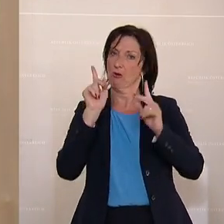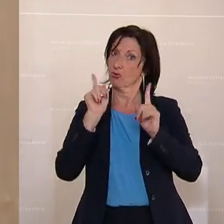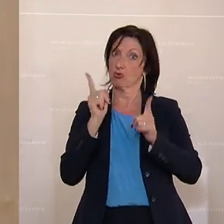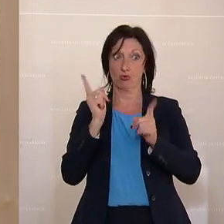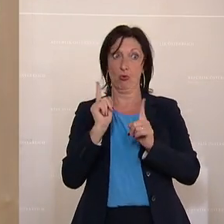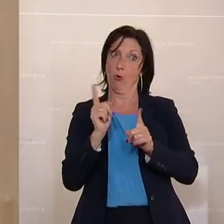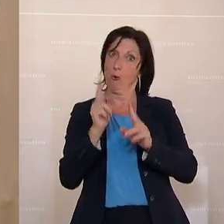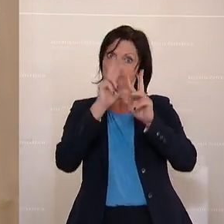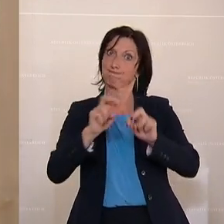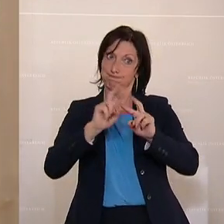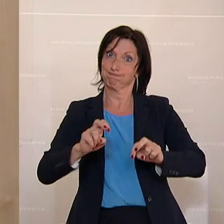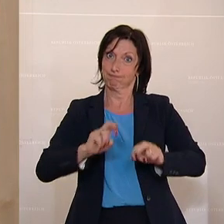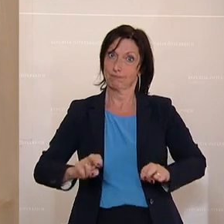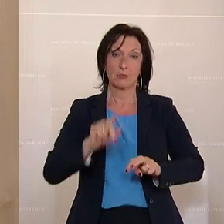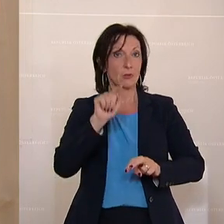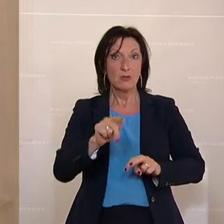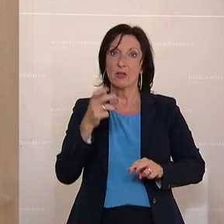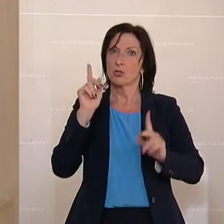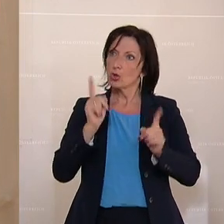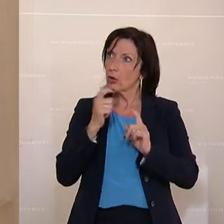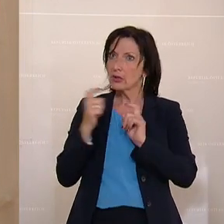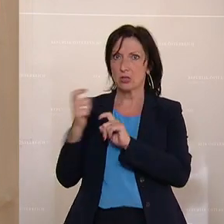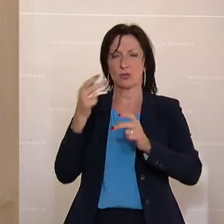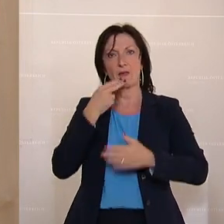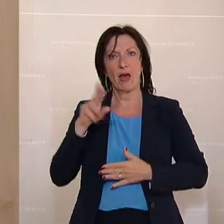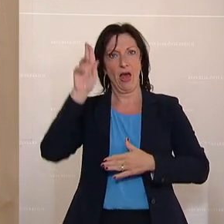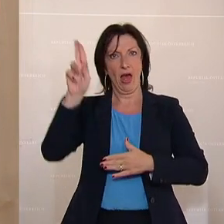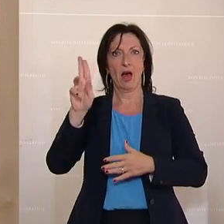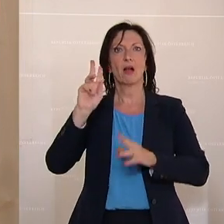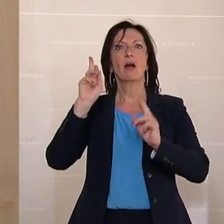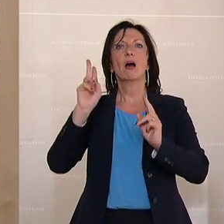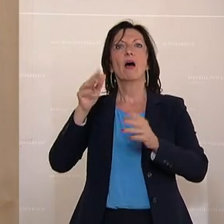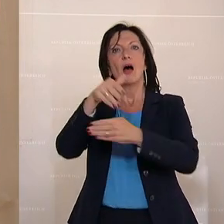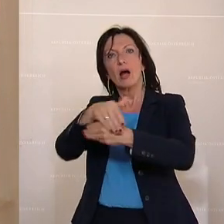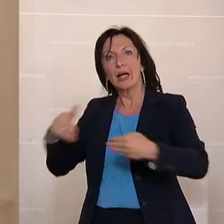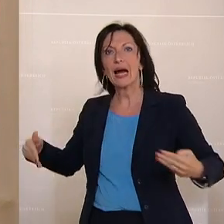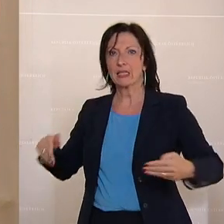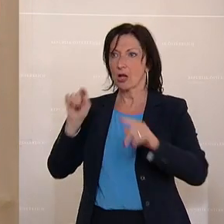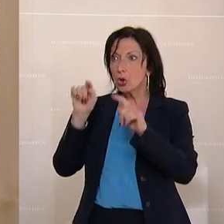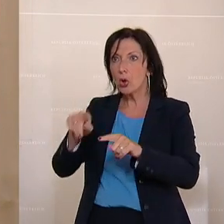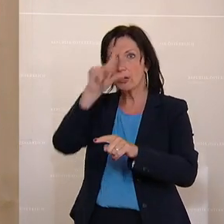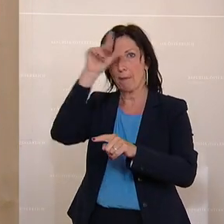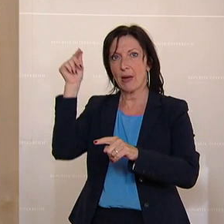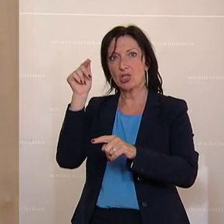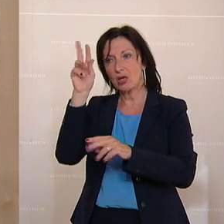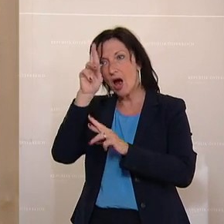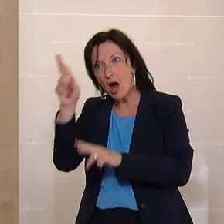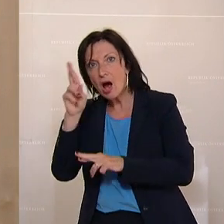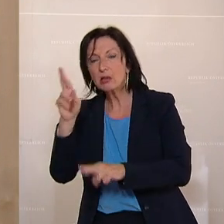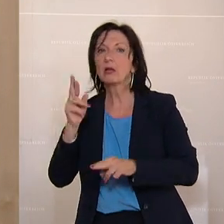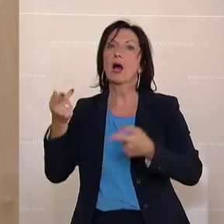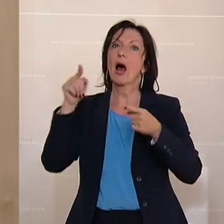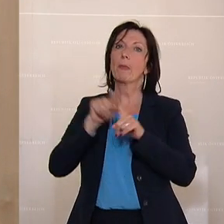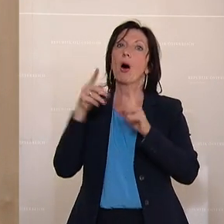wir können an den europäischen Grenzen die Menschenwürde der Flüchtlinge achten, um uns in den Spiegel schauen zu können, und Kontrolle durchsetzen, wenn